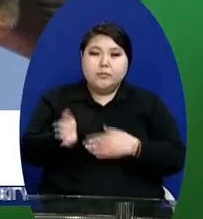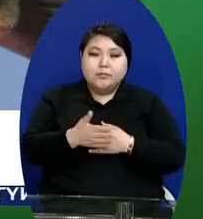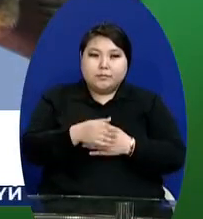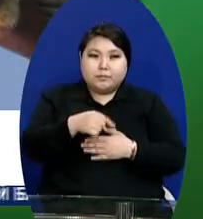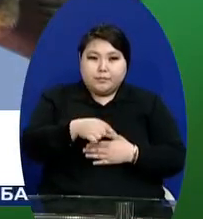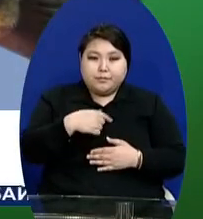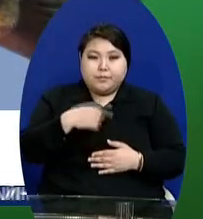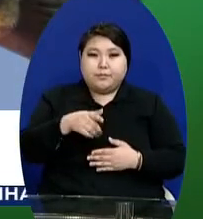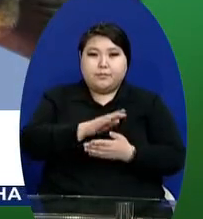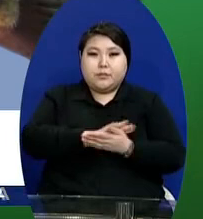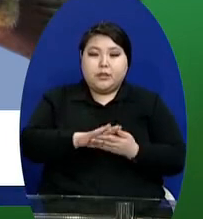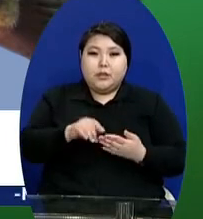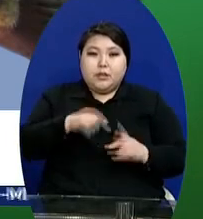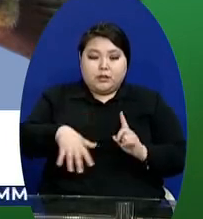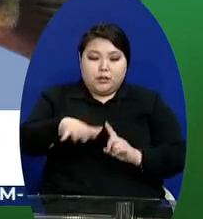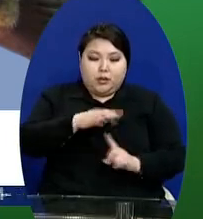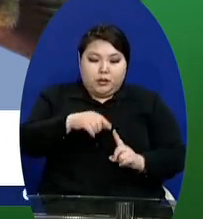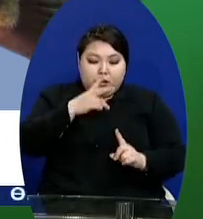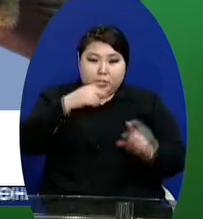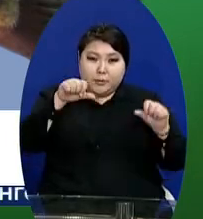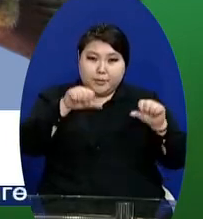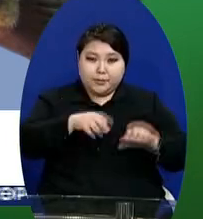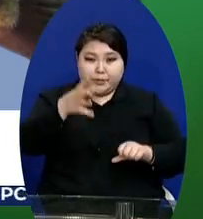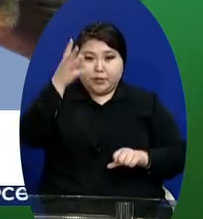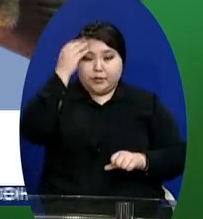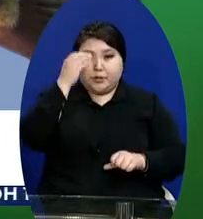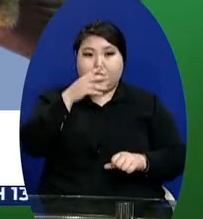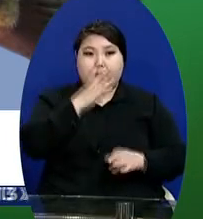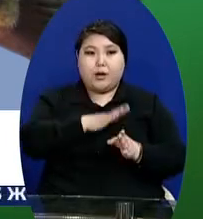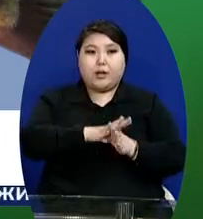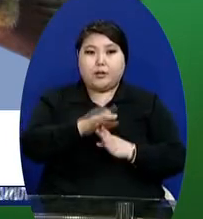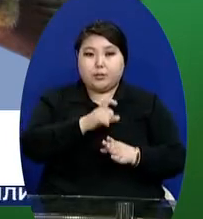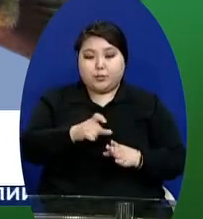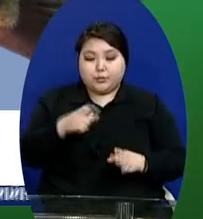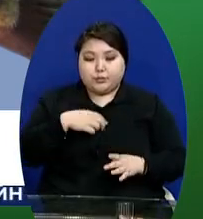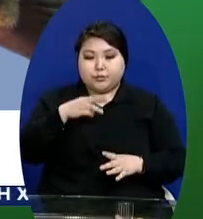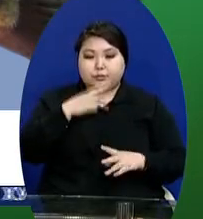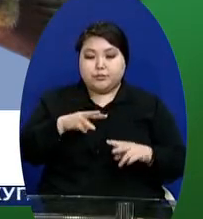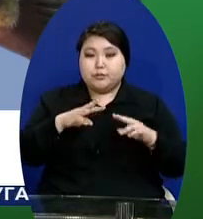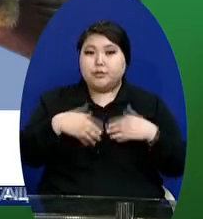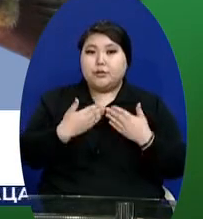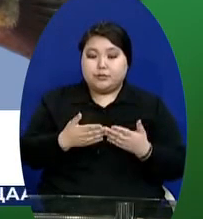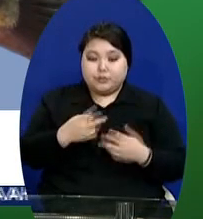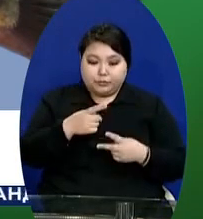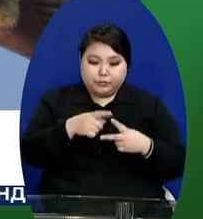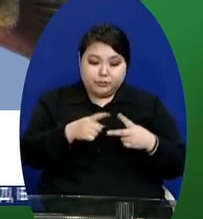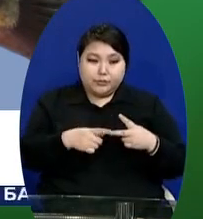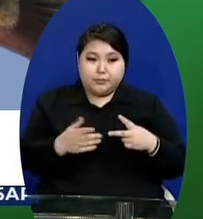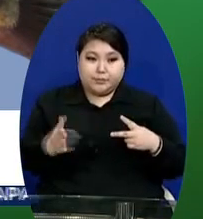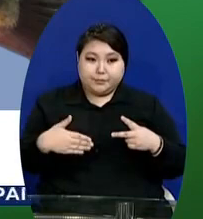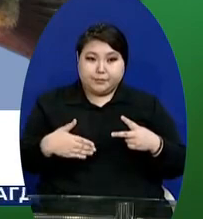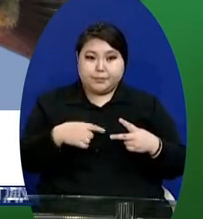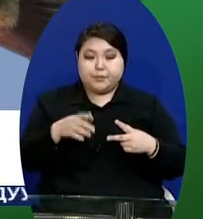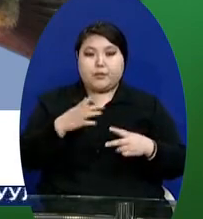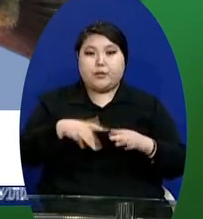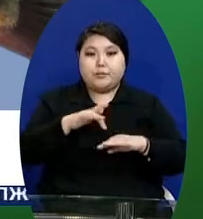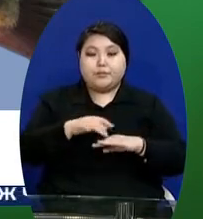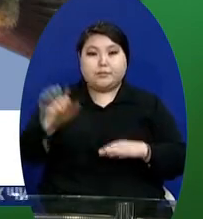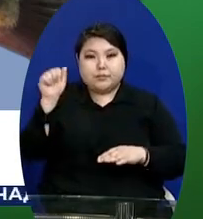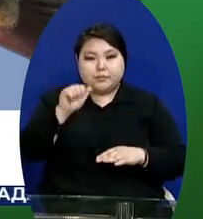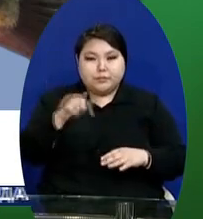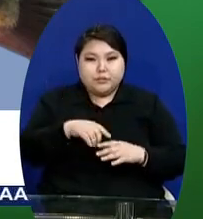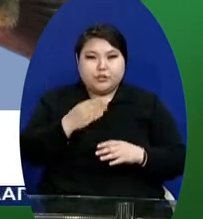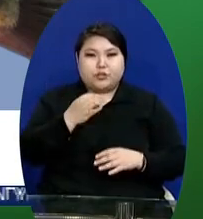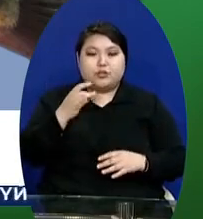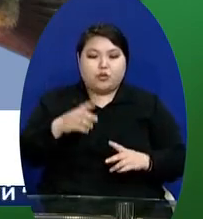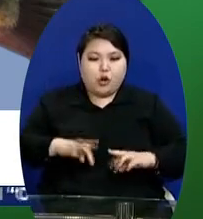орчин доройдох юм эрсдэл үүснэ гэдгийг алтны их сурвалжууд мэдээлж байлаа. Зэнхүү хоёр загасны үед гэх юм бол Төв Азийн ширүүн уур амьсгалтай